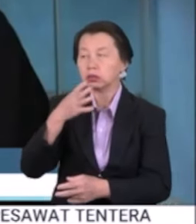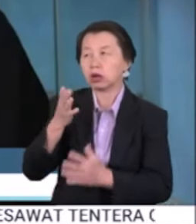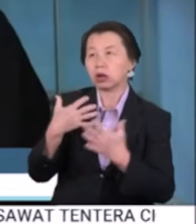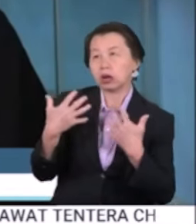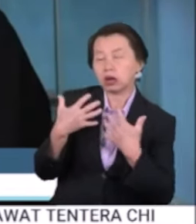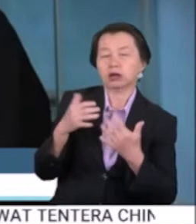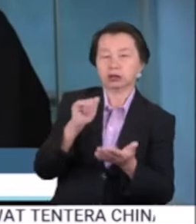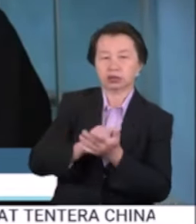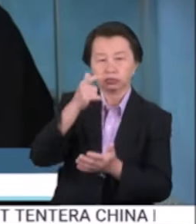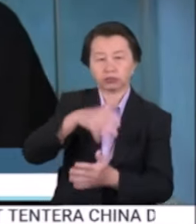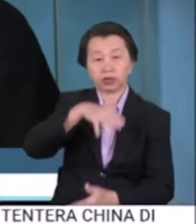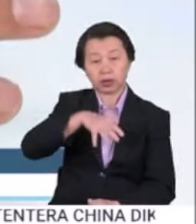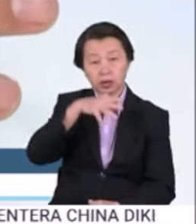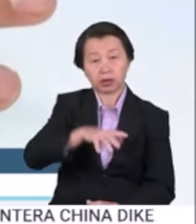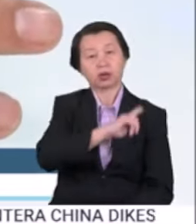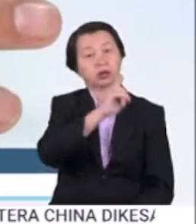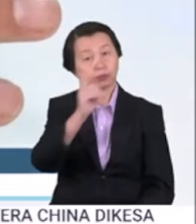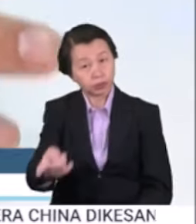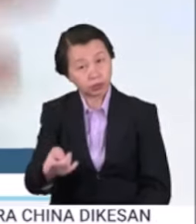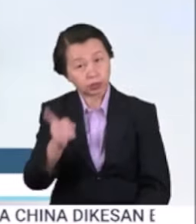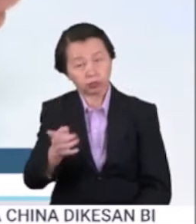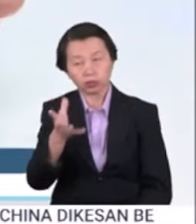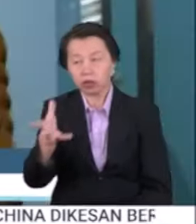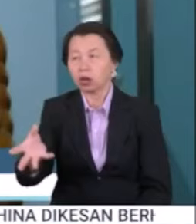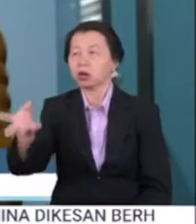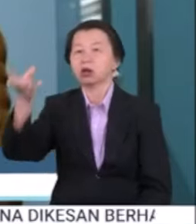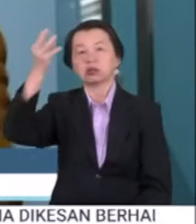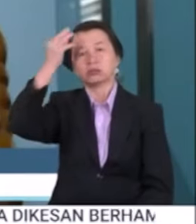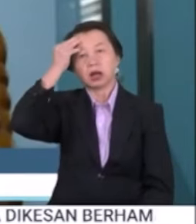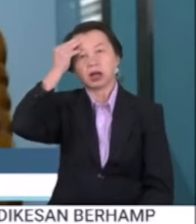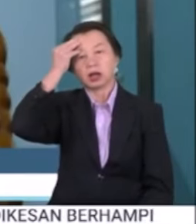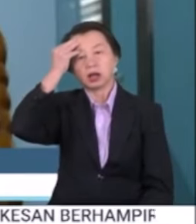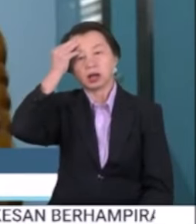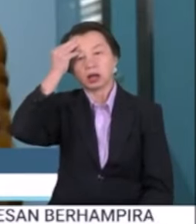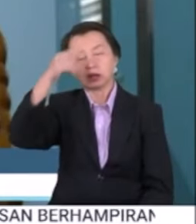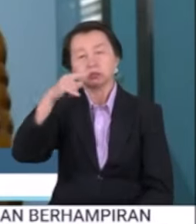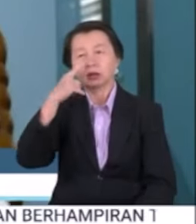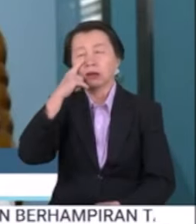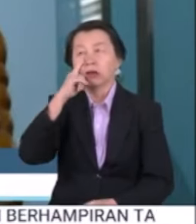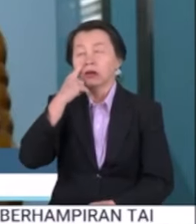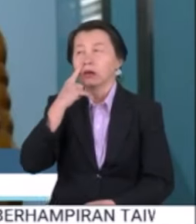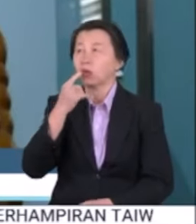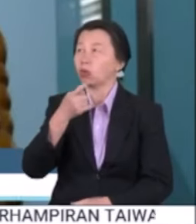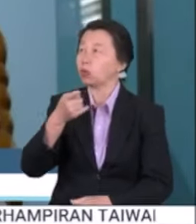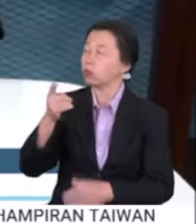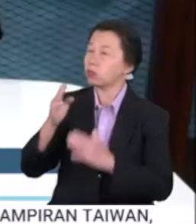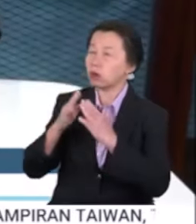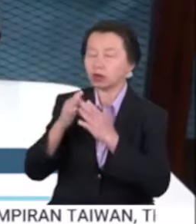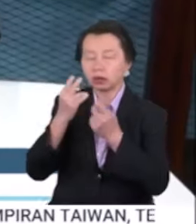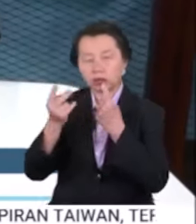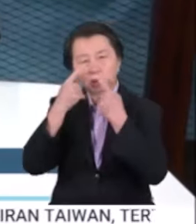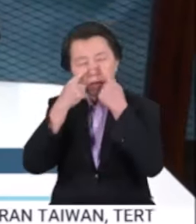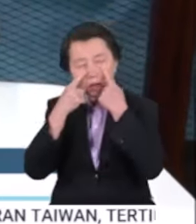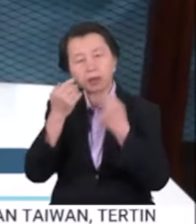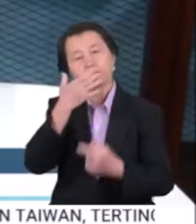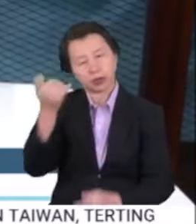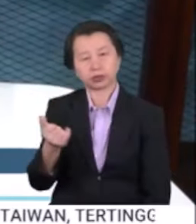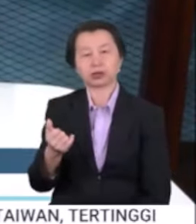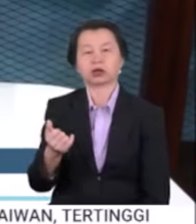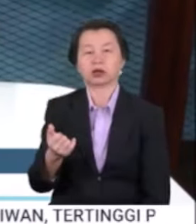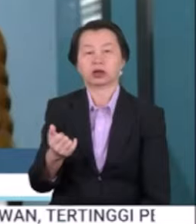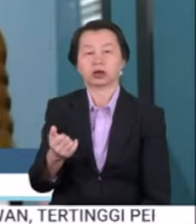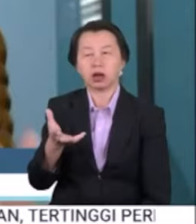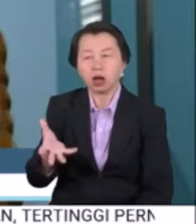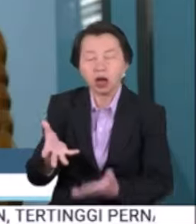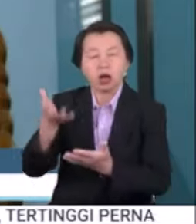sebab tu nabi sebut kau pergi tu hendaklah kita mengambil iktibar ataupun menangislah menang it makanya bila kita memahami kita akan menangislah kan atau